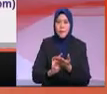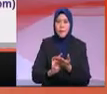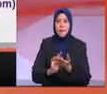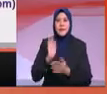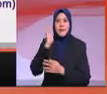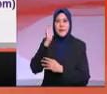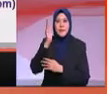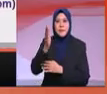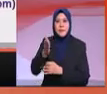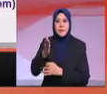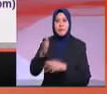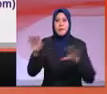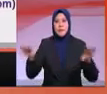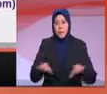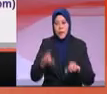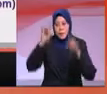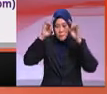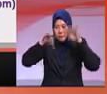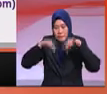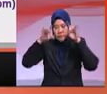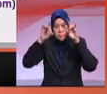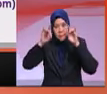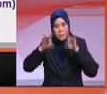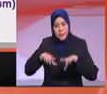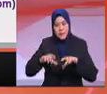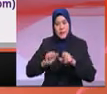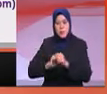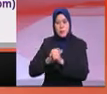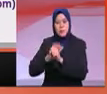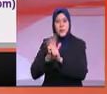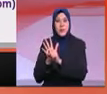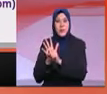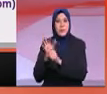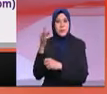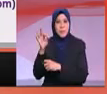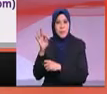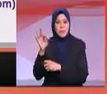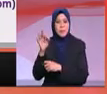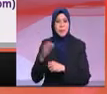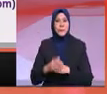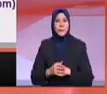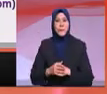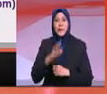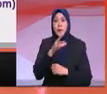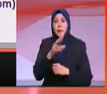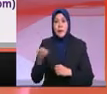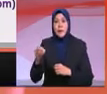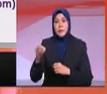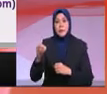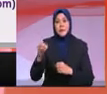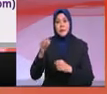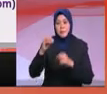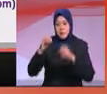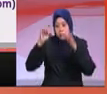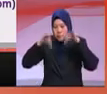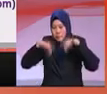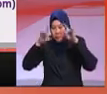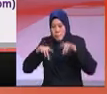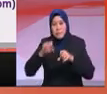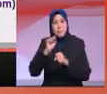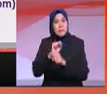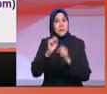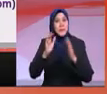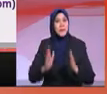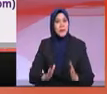akan melaksanakan saringan mereka COVID-19. Juga kepada saringan berkala kepada